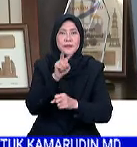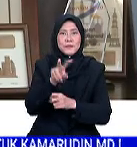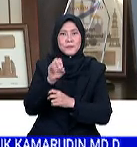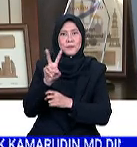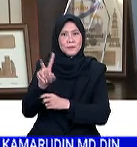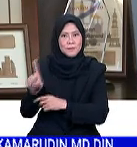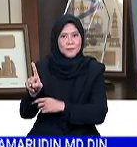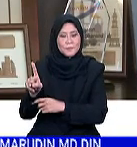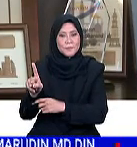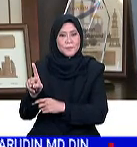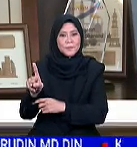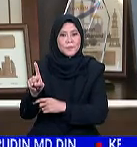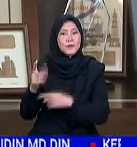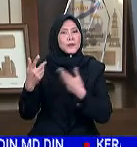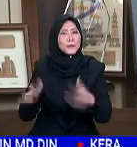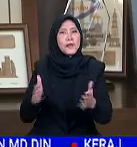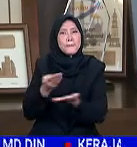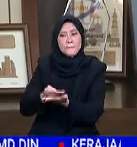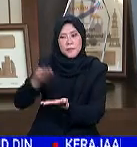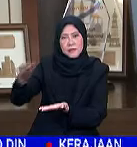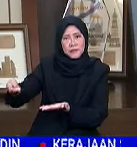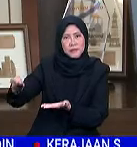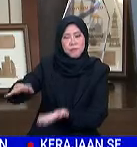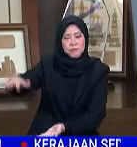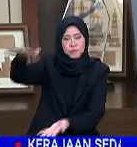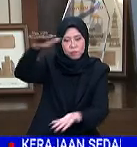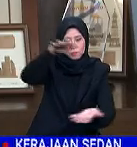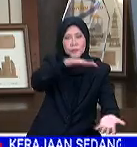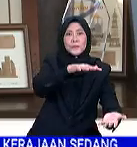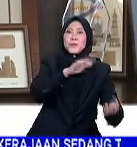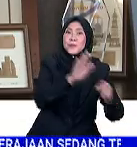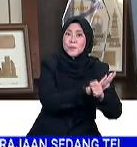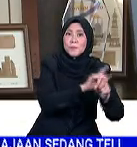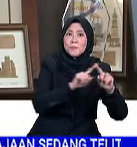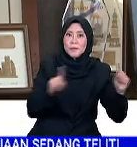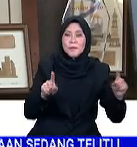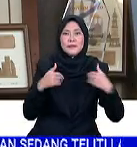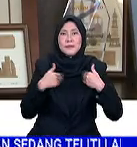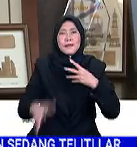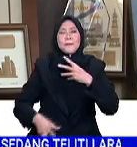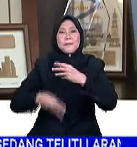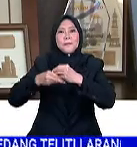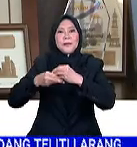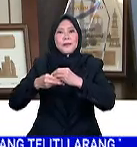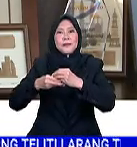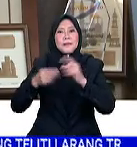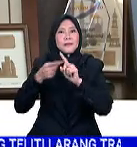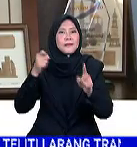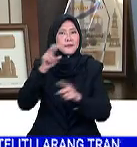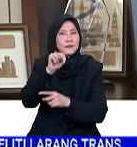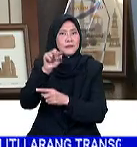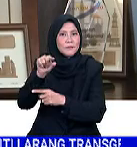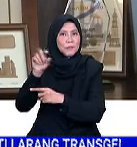2021 ini. Kita telah membuat pembelian dan sebagainya, insyaAllah cukup. Tetapi dengan adanya tambahan daripada pihak NGO